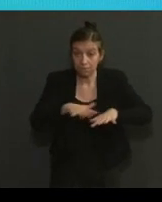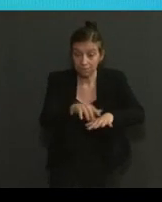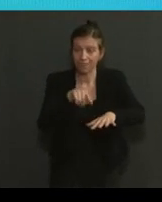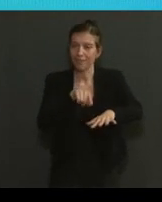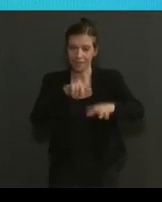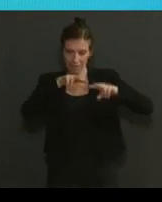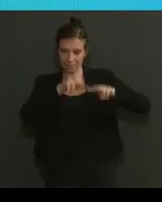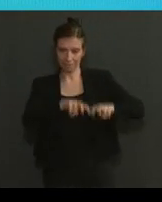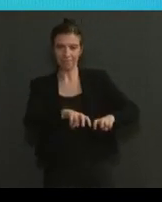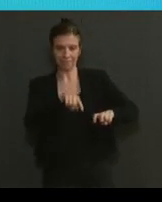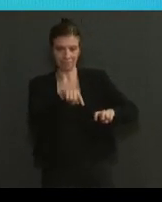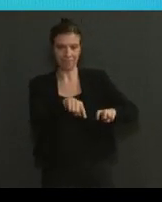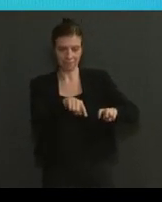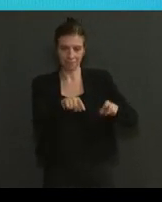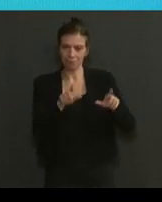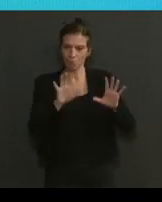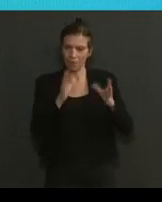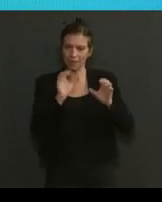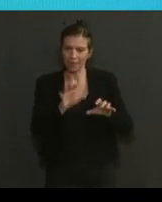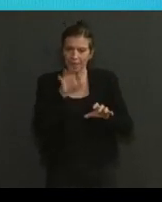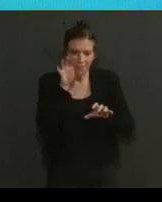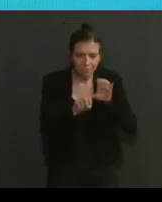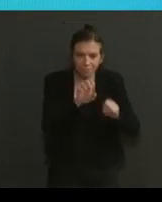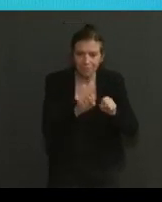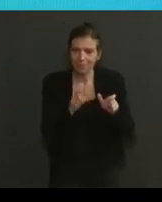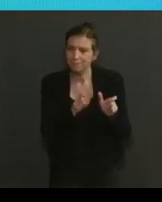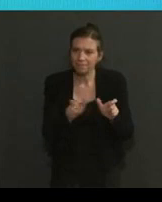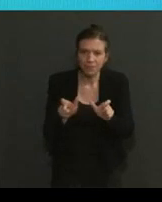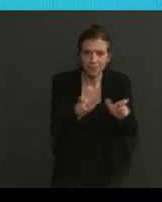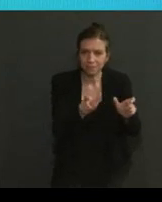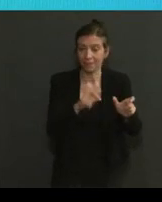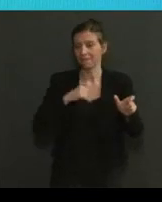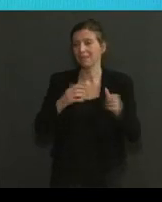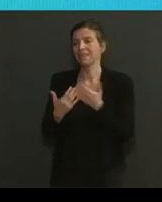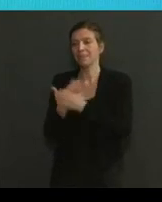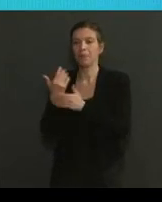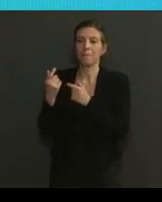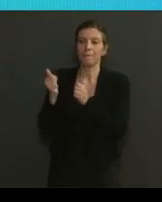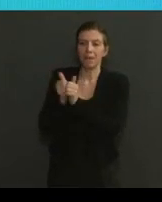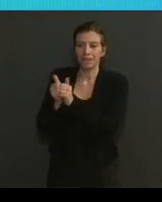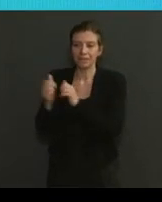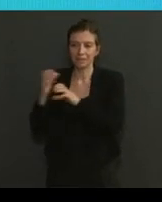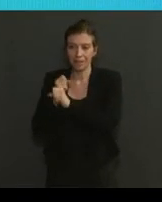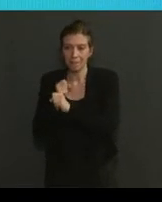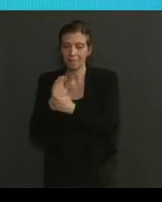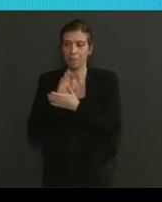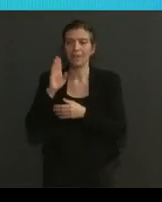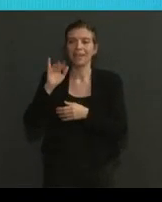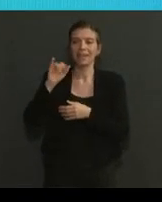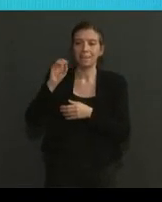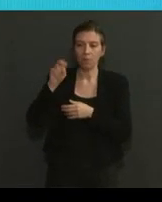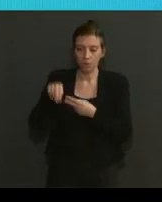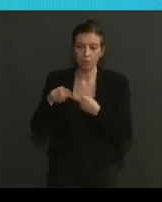Dit surveillance-systeem, waarbij verschillende partners, waaronder EBIOM, Universiteit van Antwerpen, Universiteit van